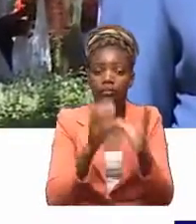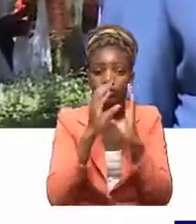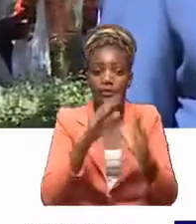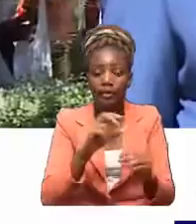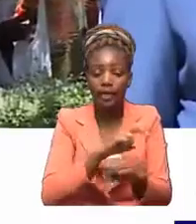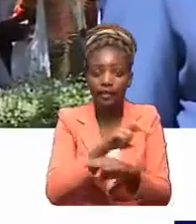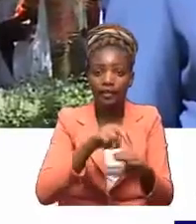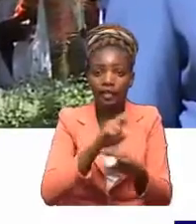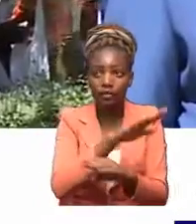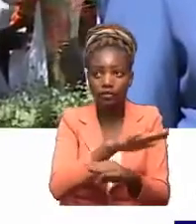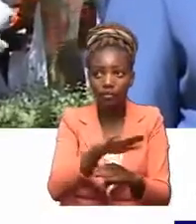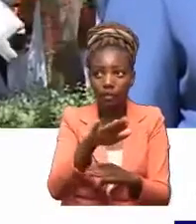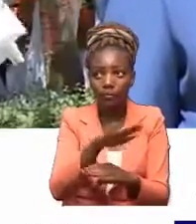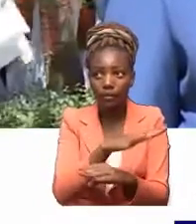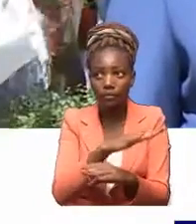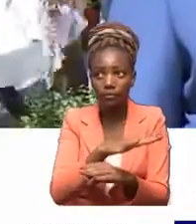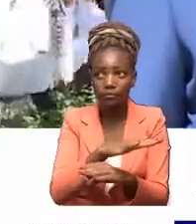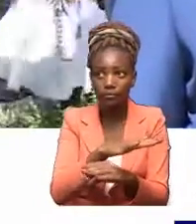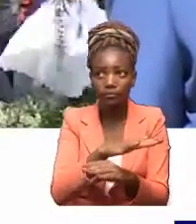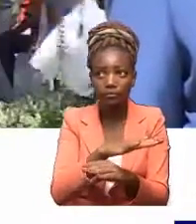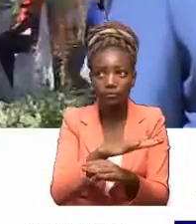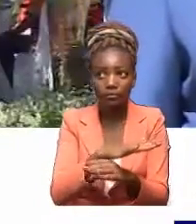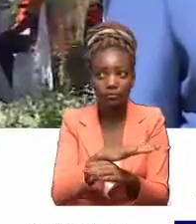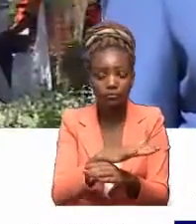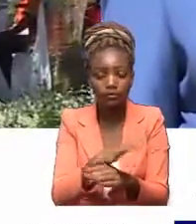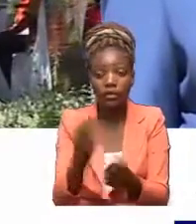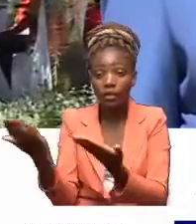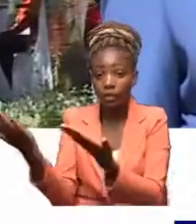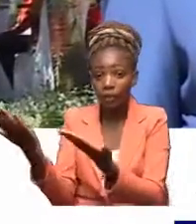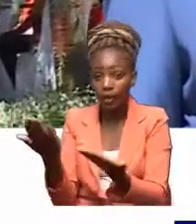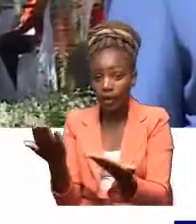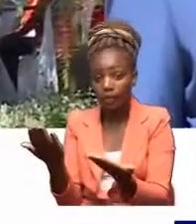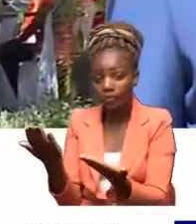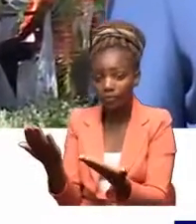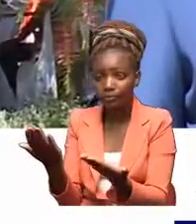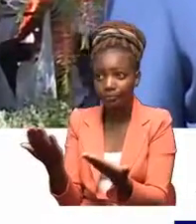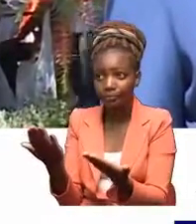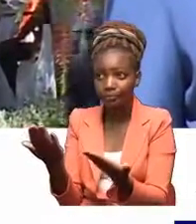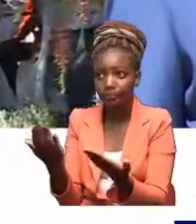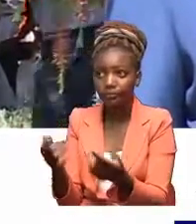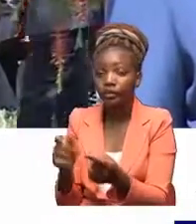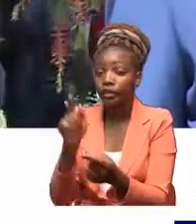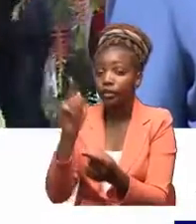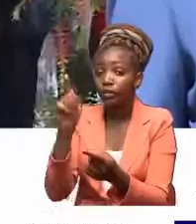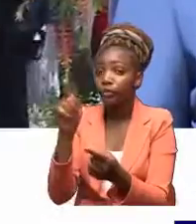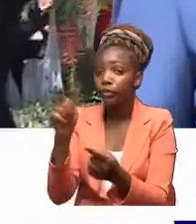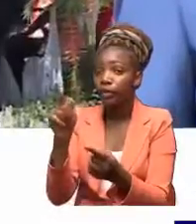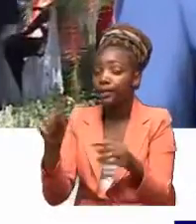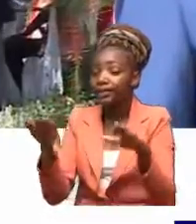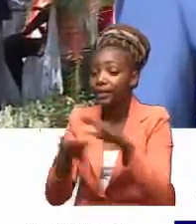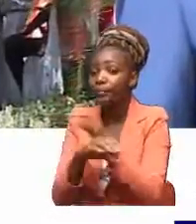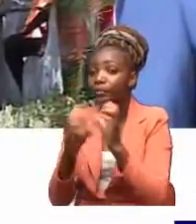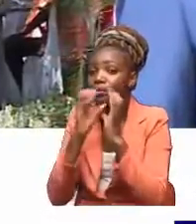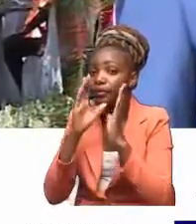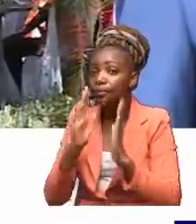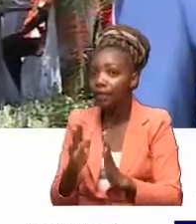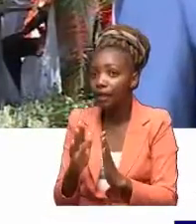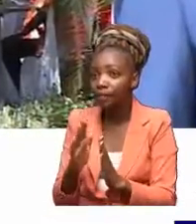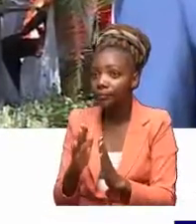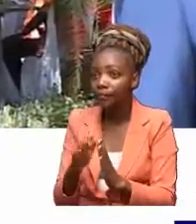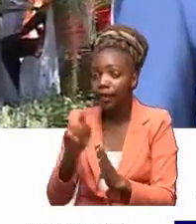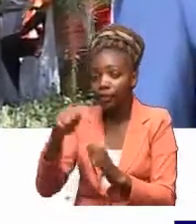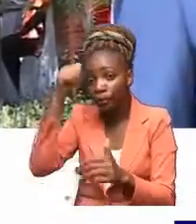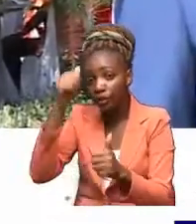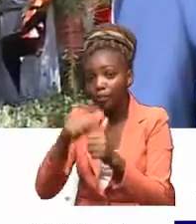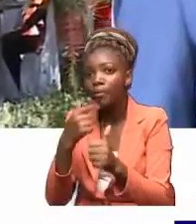Assembly. Na haraka upesi tuweze kuzungumza naye. Karibu sana naibu speaker. Asante. Wewe kama naibu speaker ama zile enzi, ulikuwa